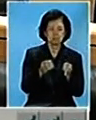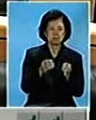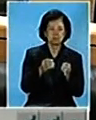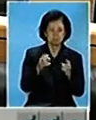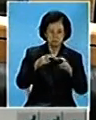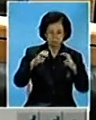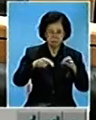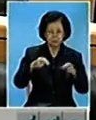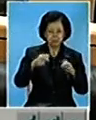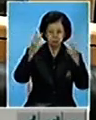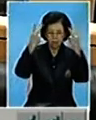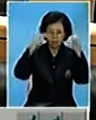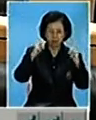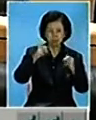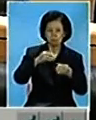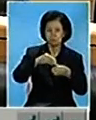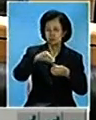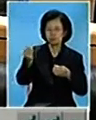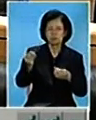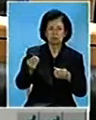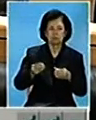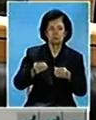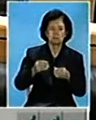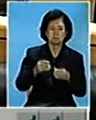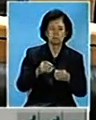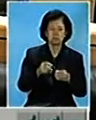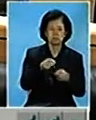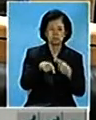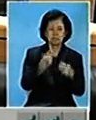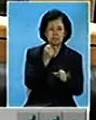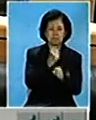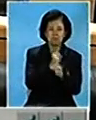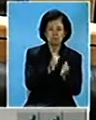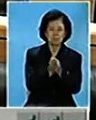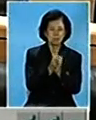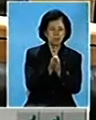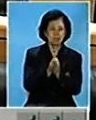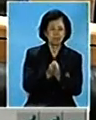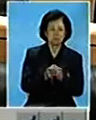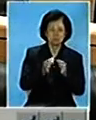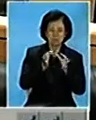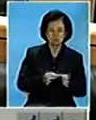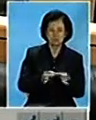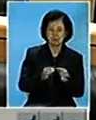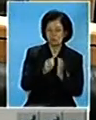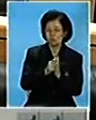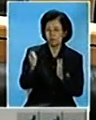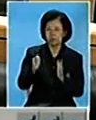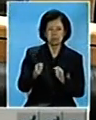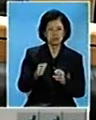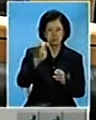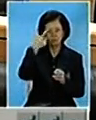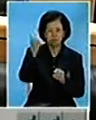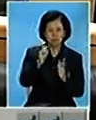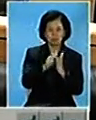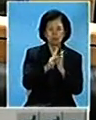แหน่งไปตำขับข้าวแล้วก็ถูกตัดสินพ้นจากตำแหน่งก็กฎหมายมันเขียนอย่างนั้นนะ